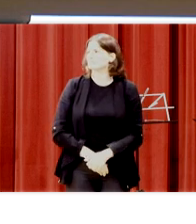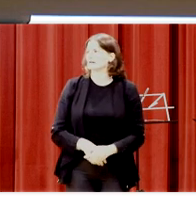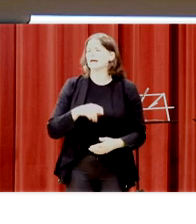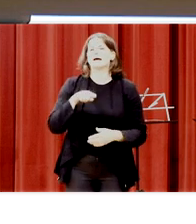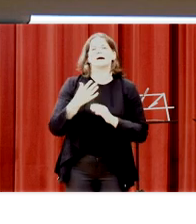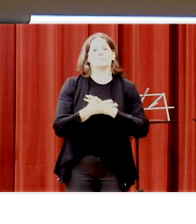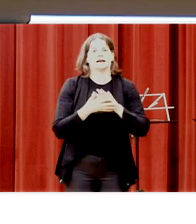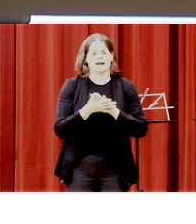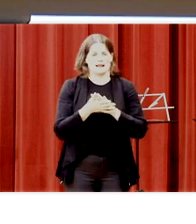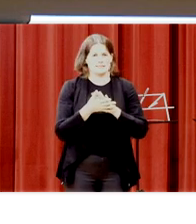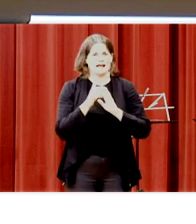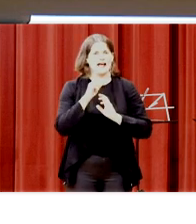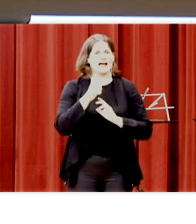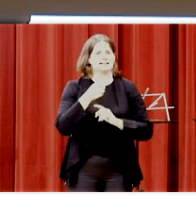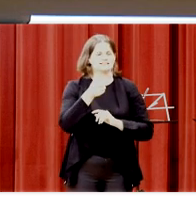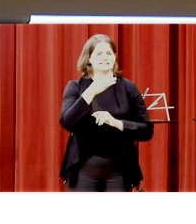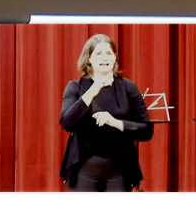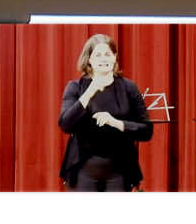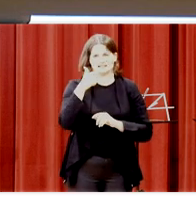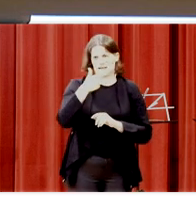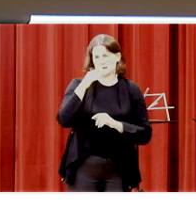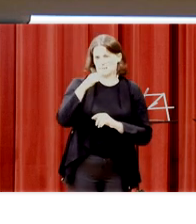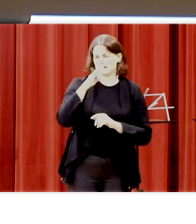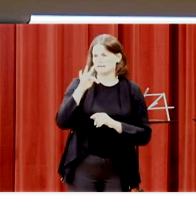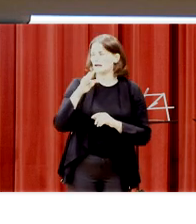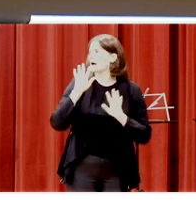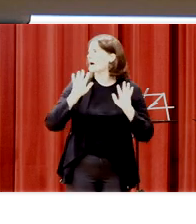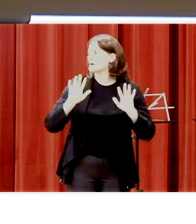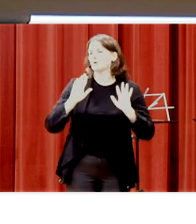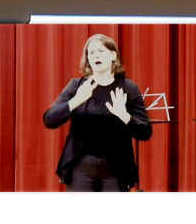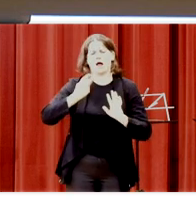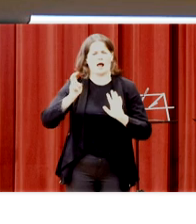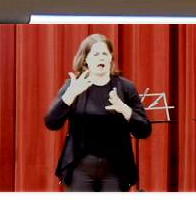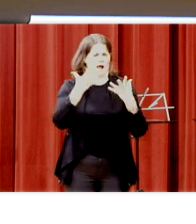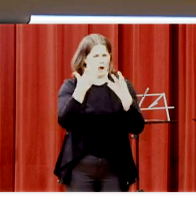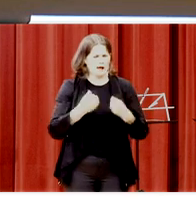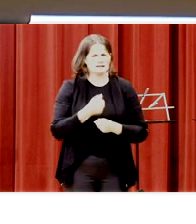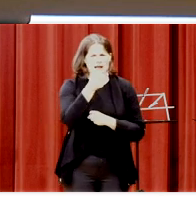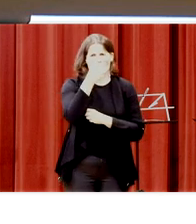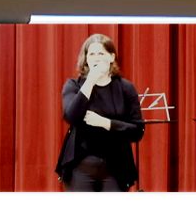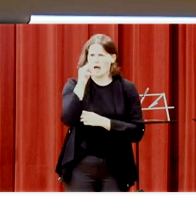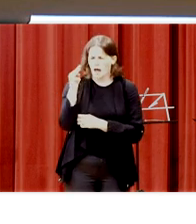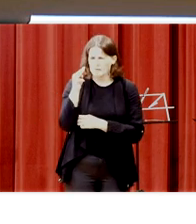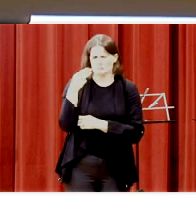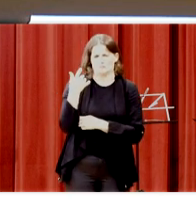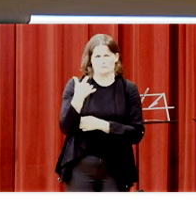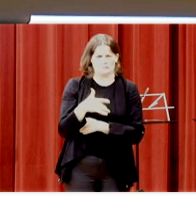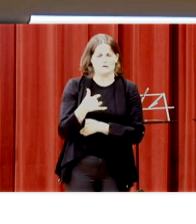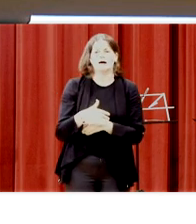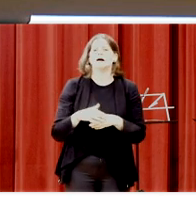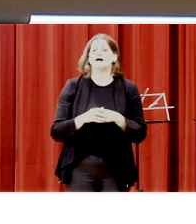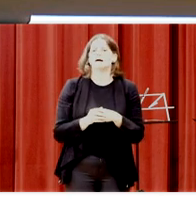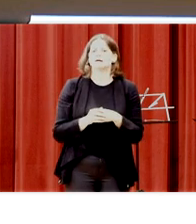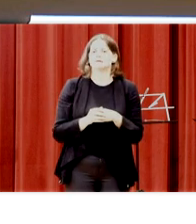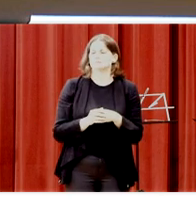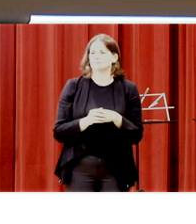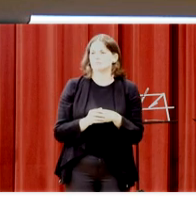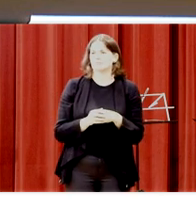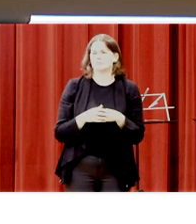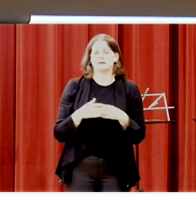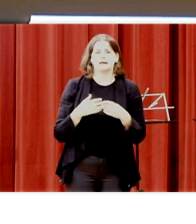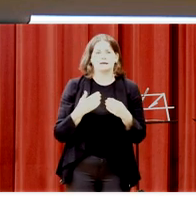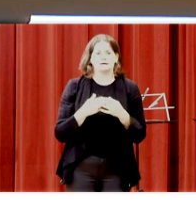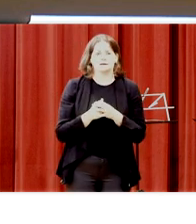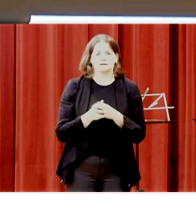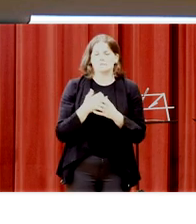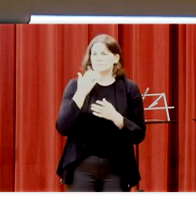d'això, de IA generativa. Microsoft té la seva, Copilot, Google té la seva, Gemini, Meta també té